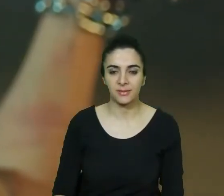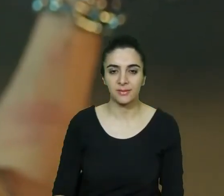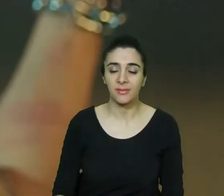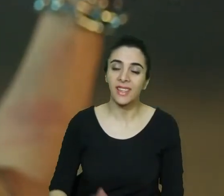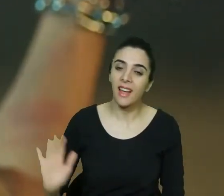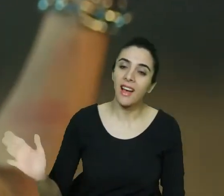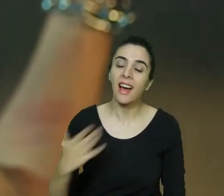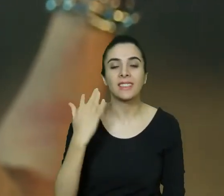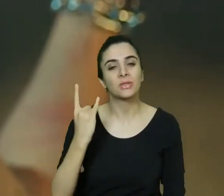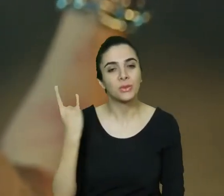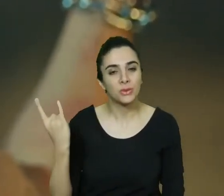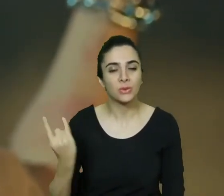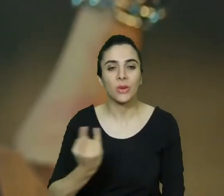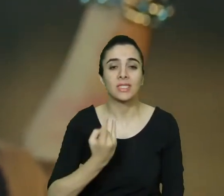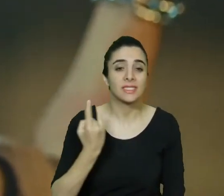Haydi